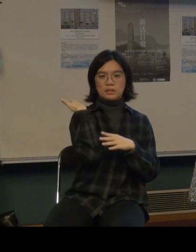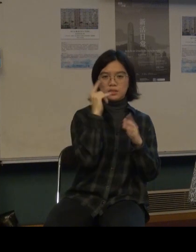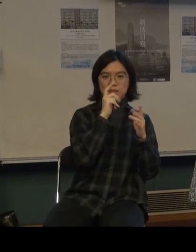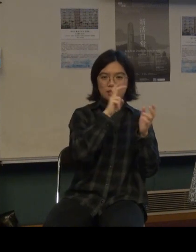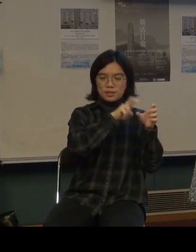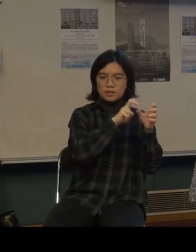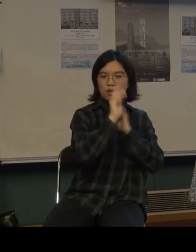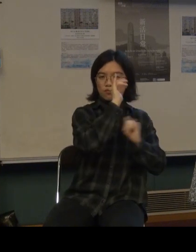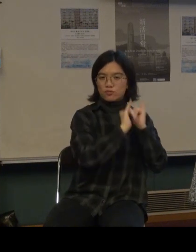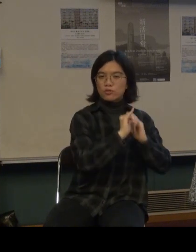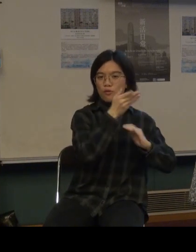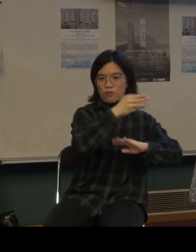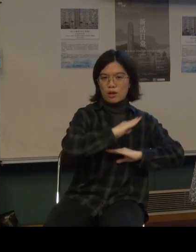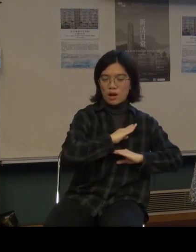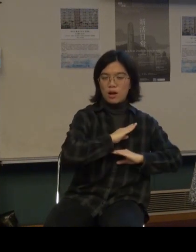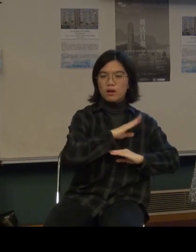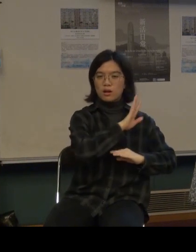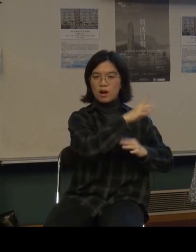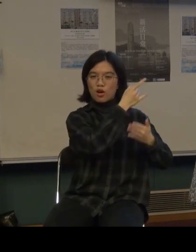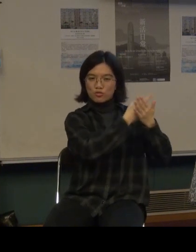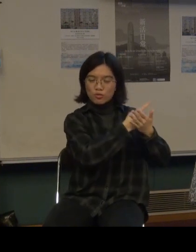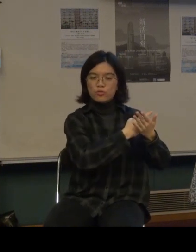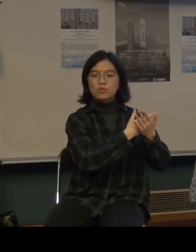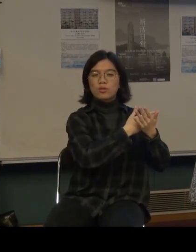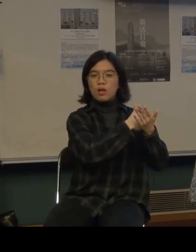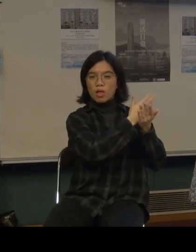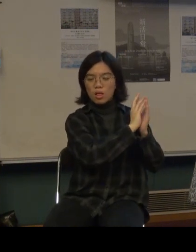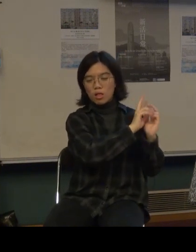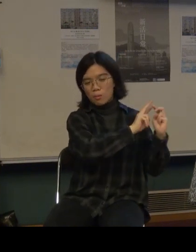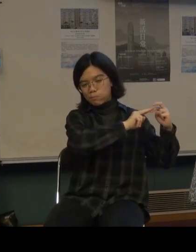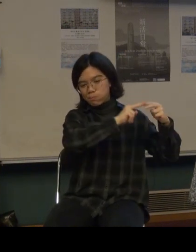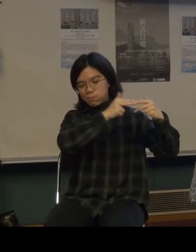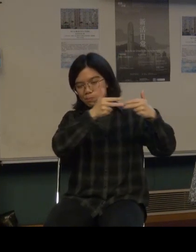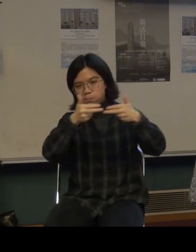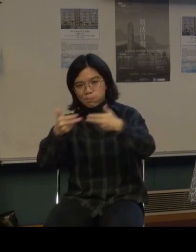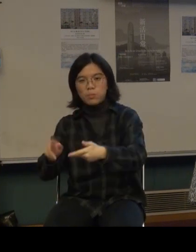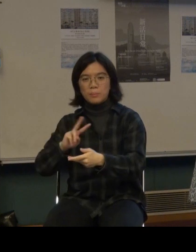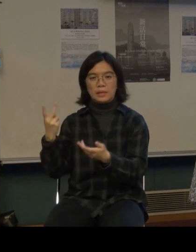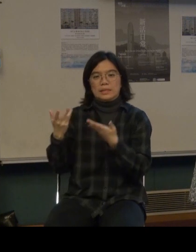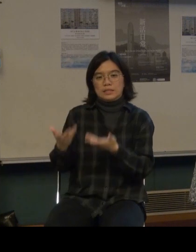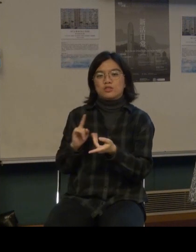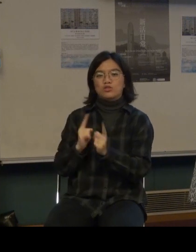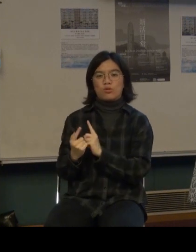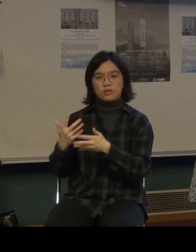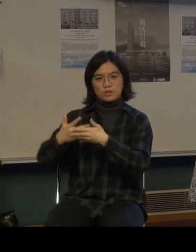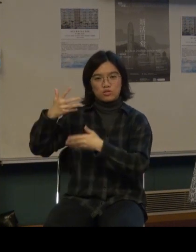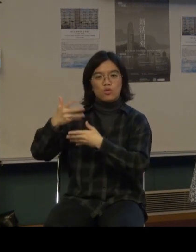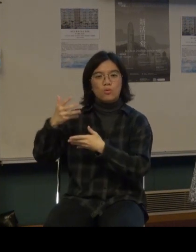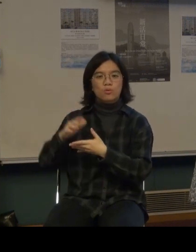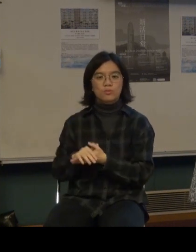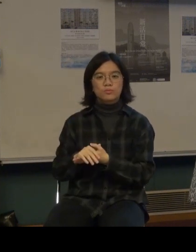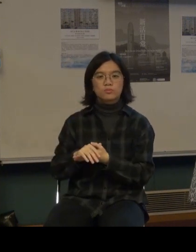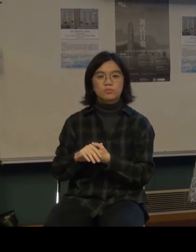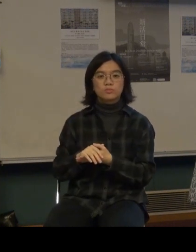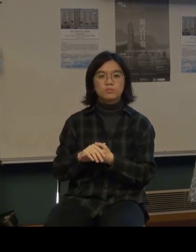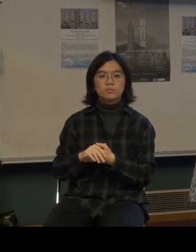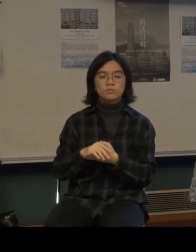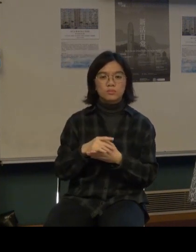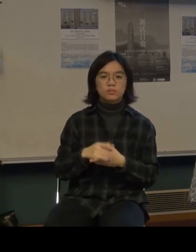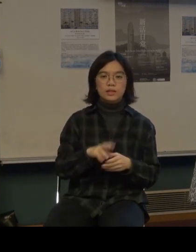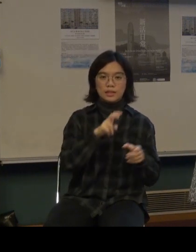典嘅建築嘅規律或者韻味，又採取一個咧好現代建築嘅風格，由一個簡約建築